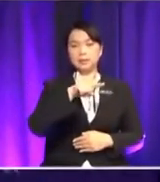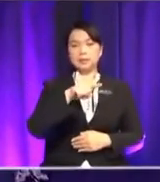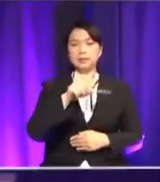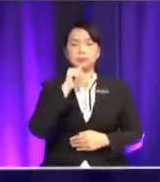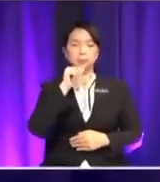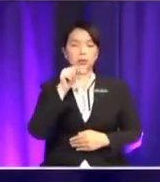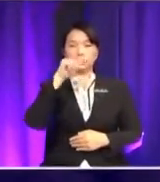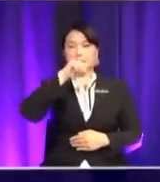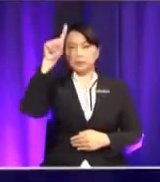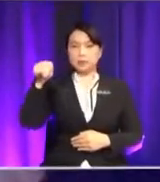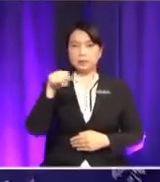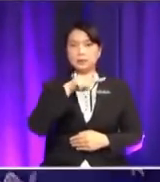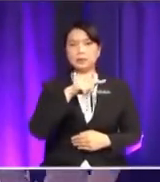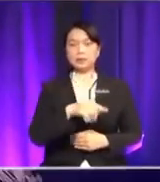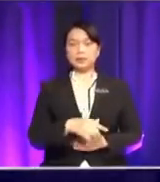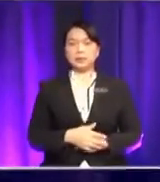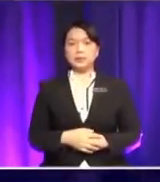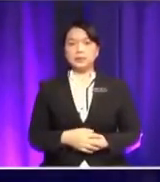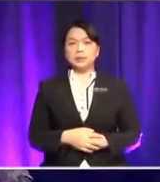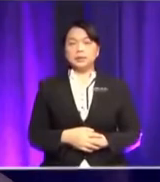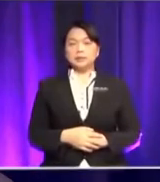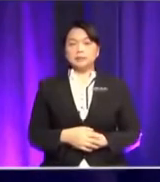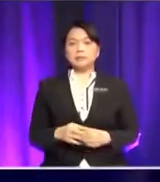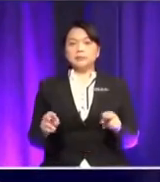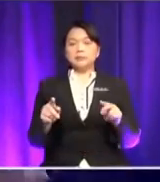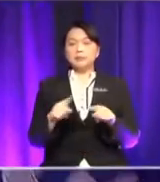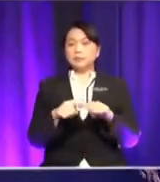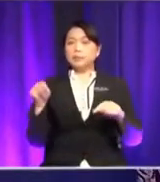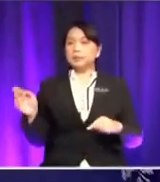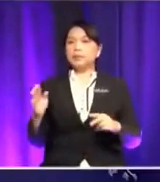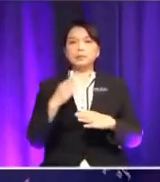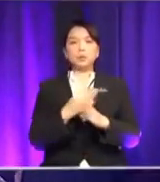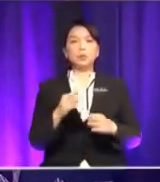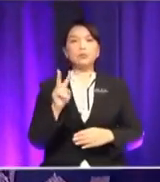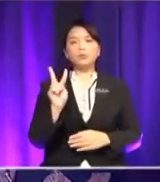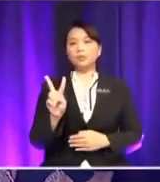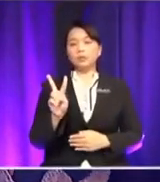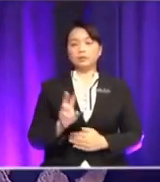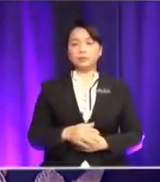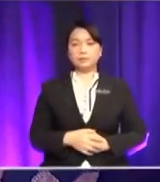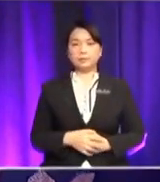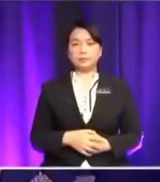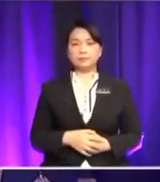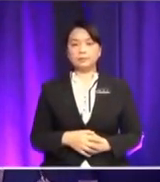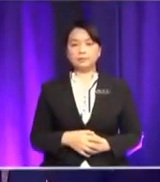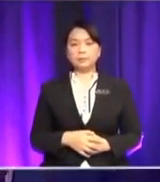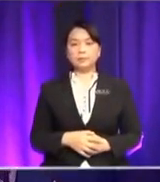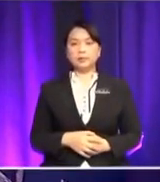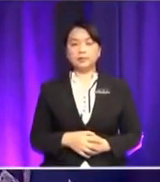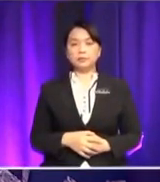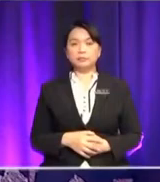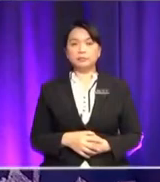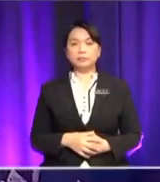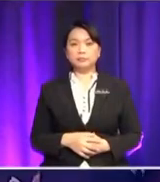Nyai itu lebih ah begini bisa dibentuk gini Oke oke dekat sini kita boleh lihat juga